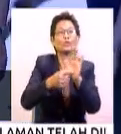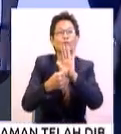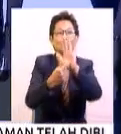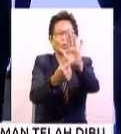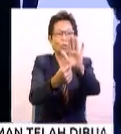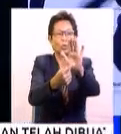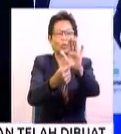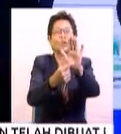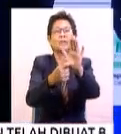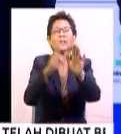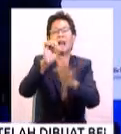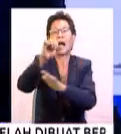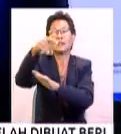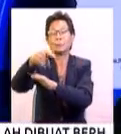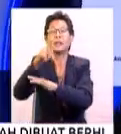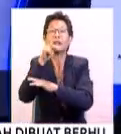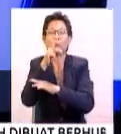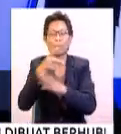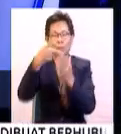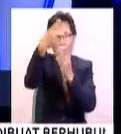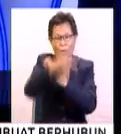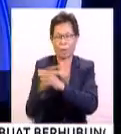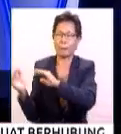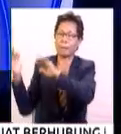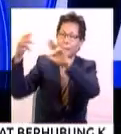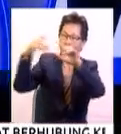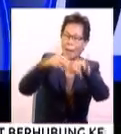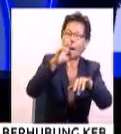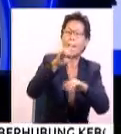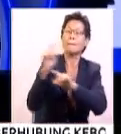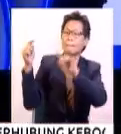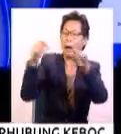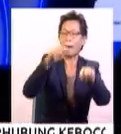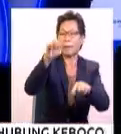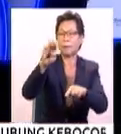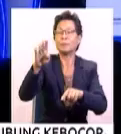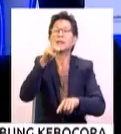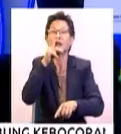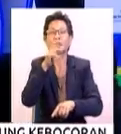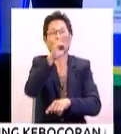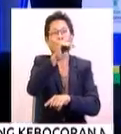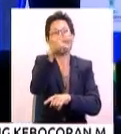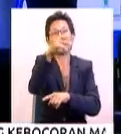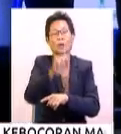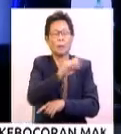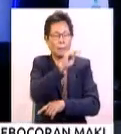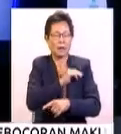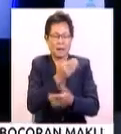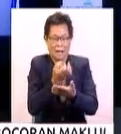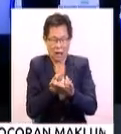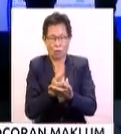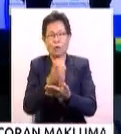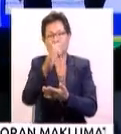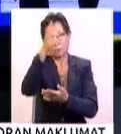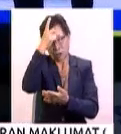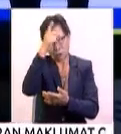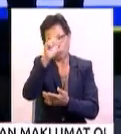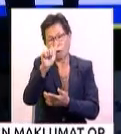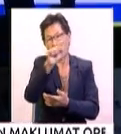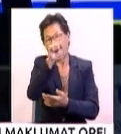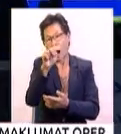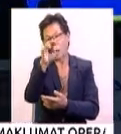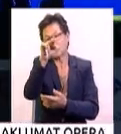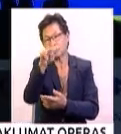Mall Sungai Petani. Program turut dihadiri Menteri Besar Kedah Datuk Seri Mukhriz Tun Dr. Mahathir, Menteri Hal Ehwal Ekonomi Datuk Seri Muhammad Azmin